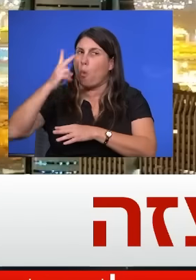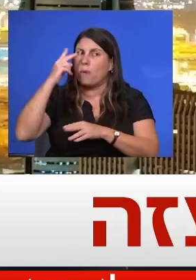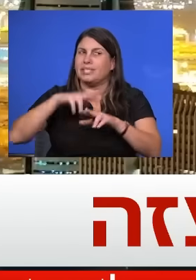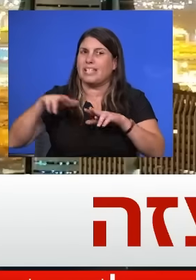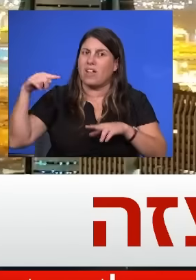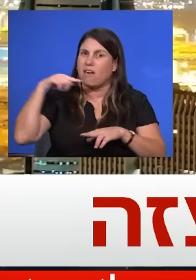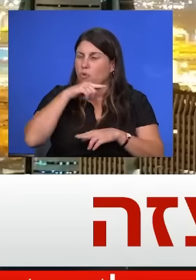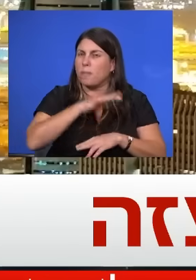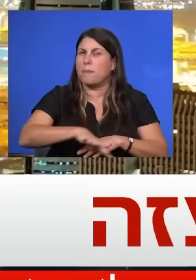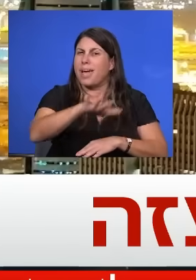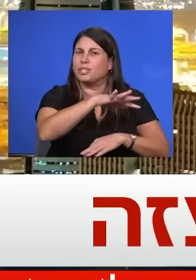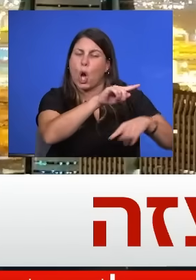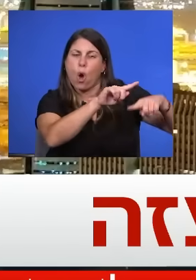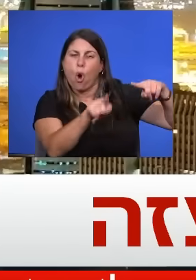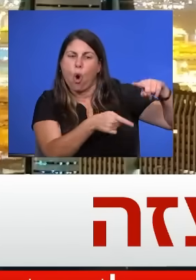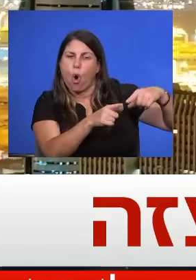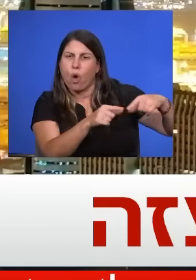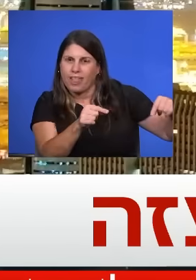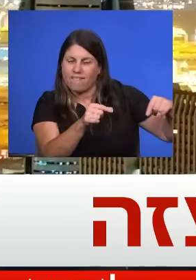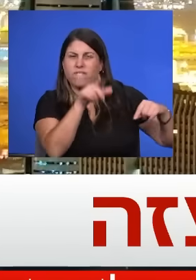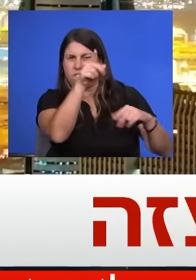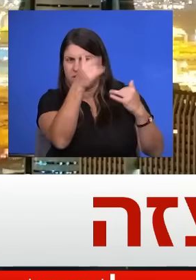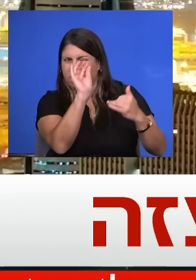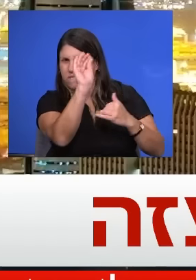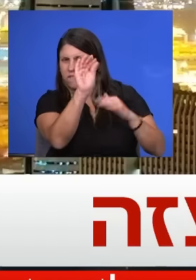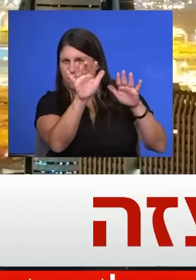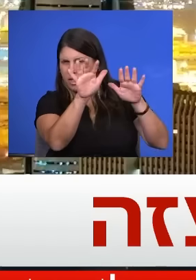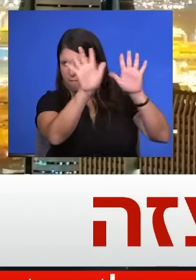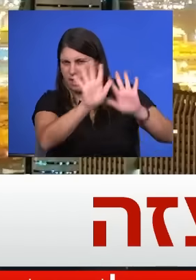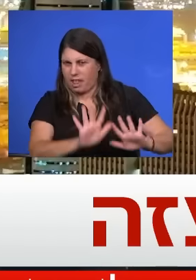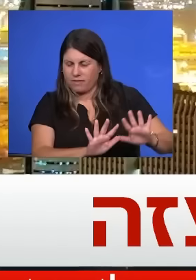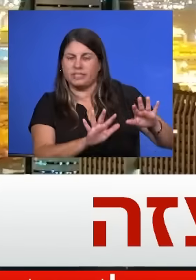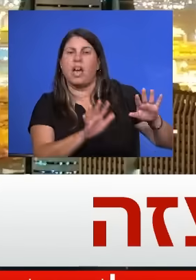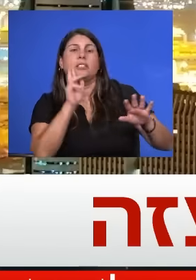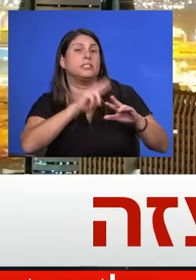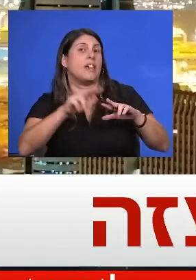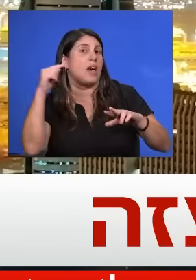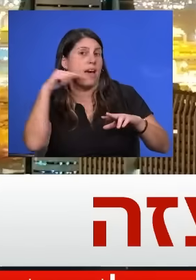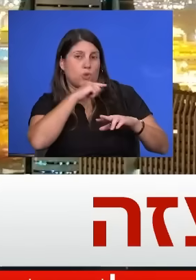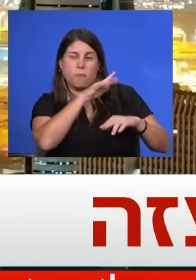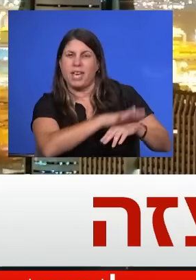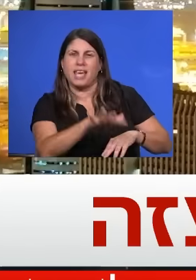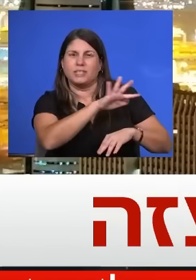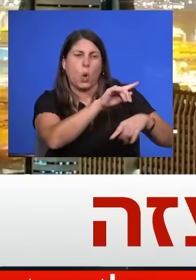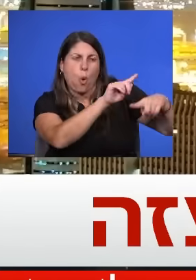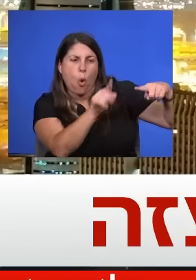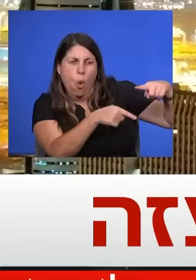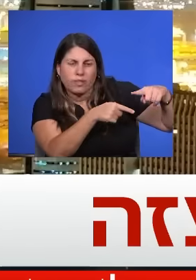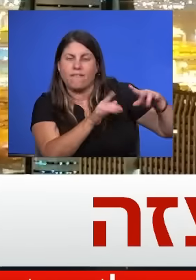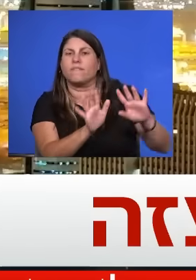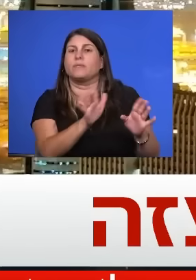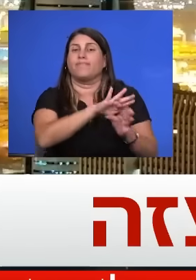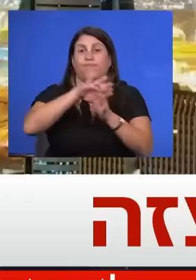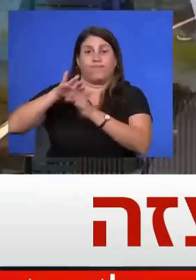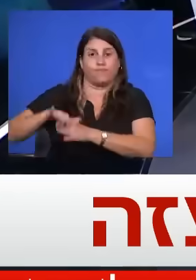העוטף. זו התראה שמופיעה עכשיו. צבע אדום באזור העוטף, נתעדכן עוד מעט בתוצאות השיגורים, אבל עוד התייחסות לדברים